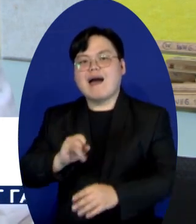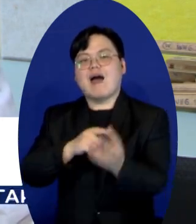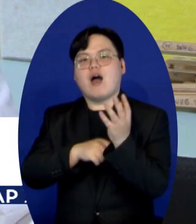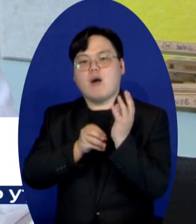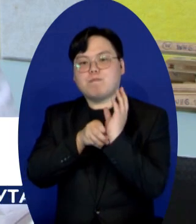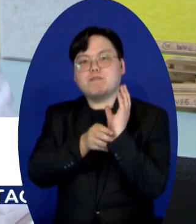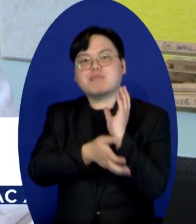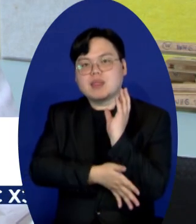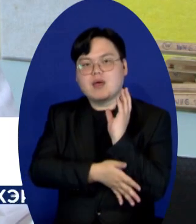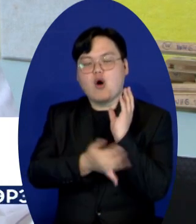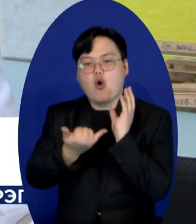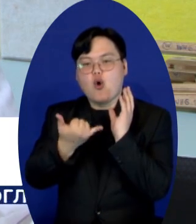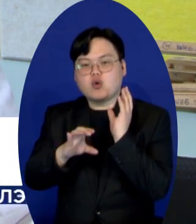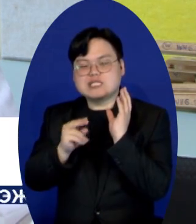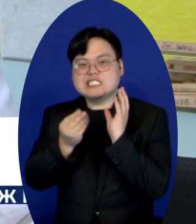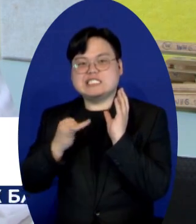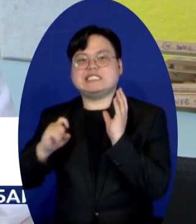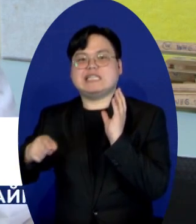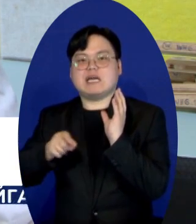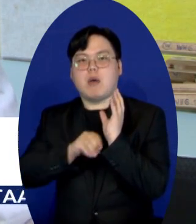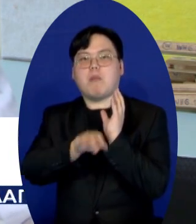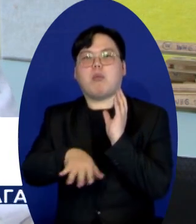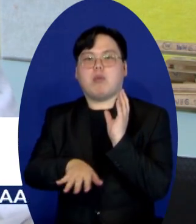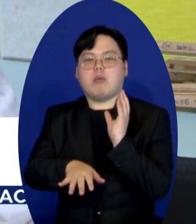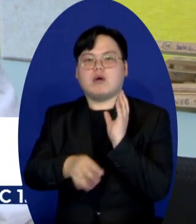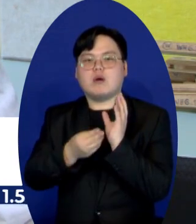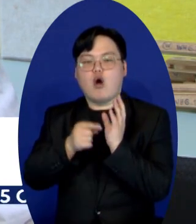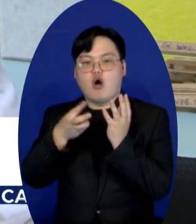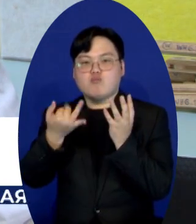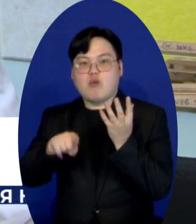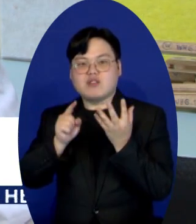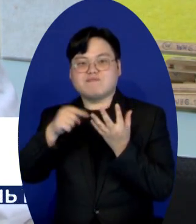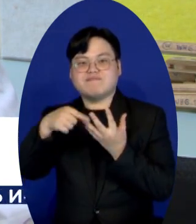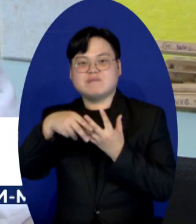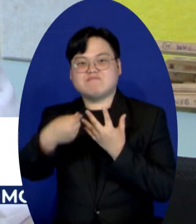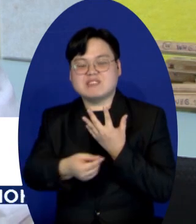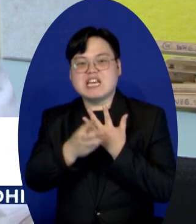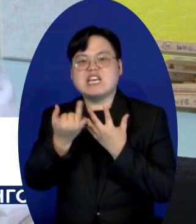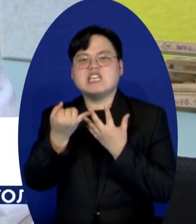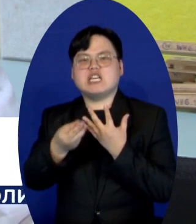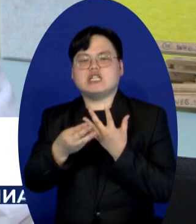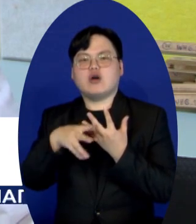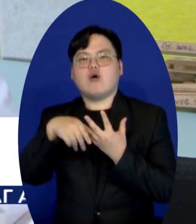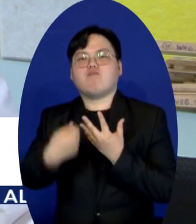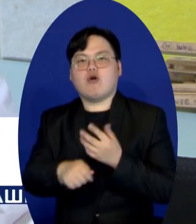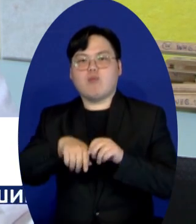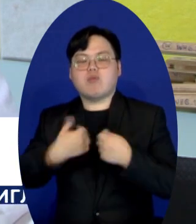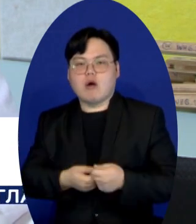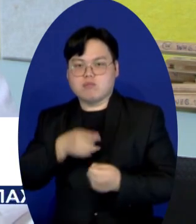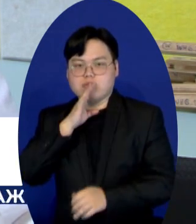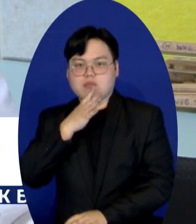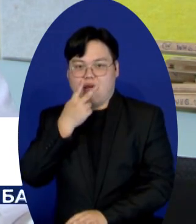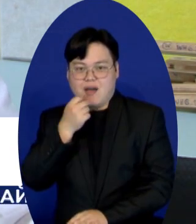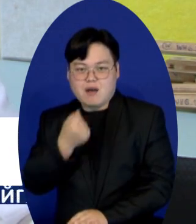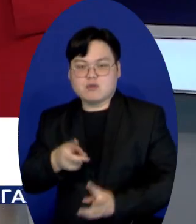давирхаа гожуулаад тэгээд усчиг алтхаас хамгаалаад нөгөө талаас модны ишнүүд нь ерөнхийдөө айгүй хэмжээгээр өмхөрж байна гэдгийг эхний